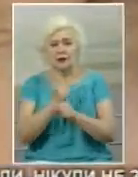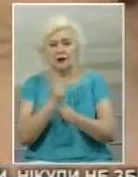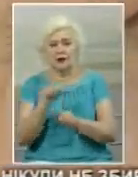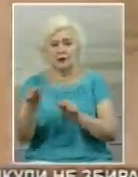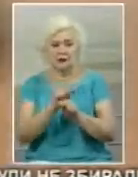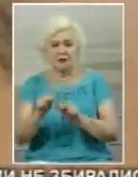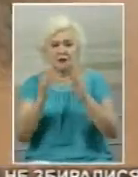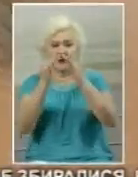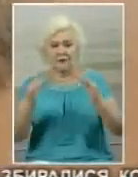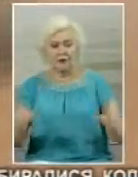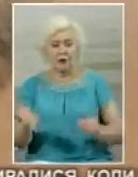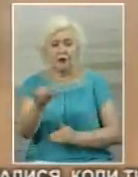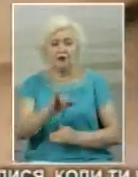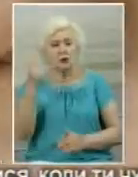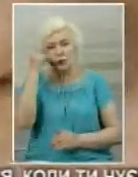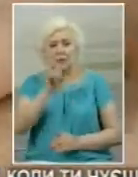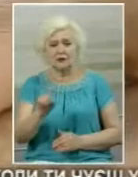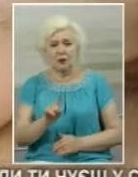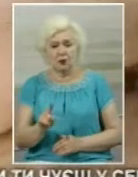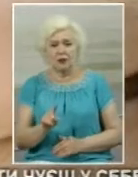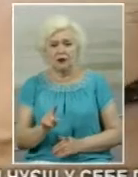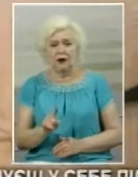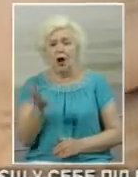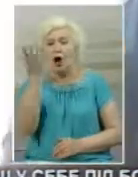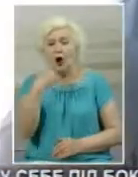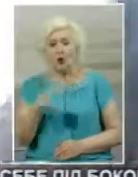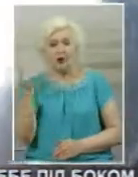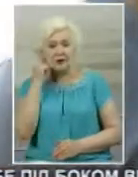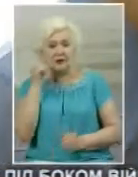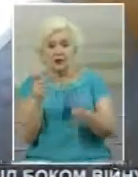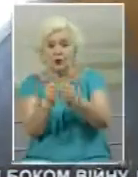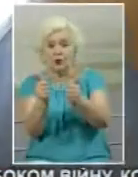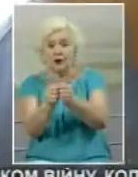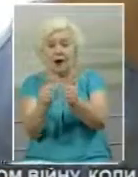доме, никуда не собирались. Когда ты слышишь уже у себя под боком